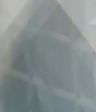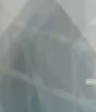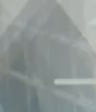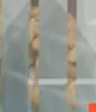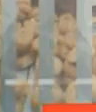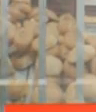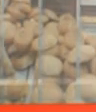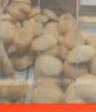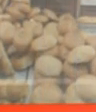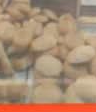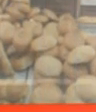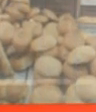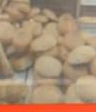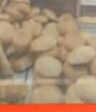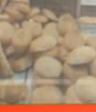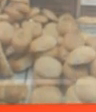ام